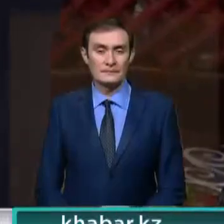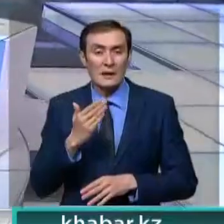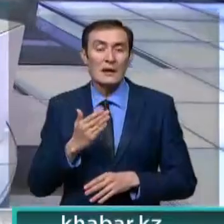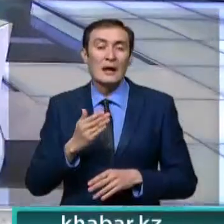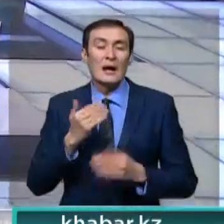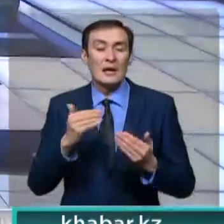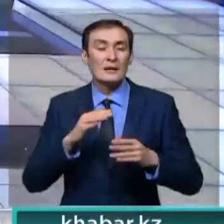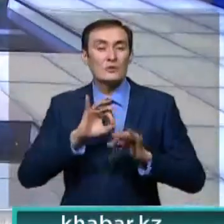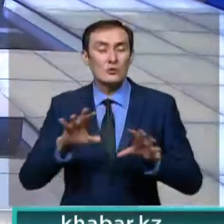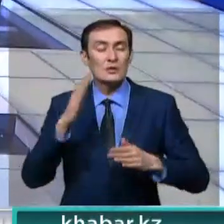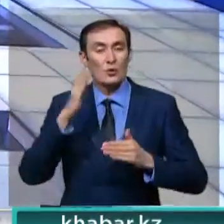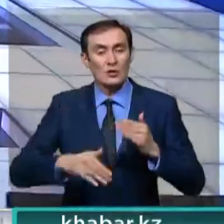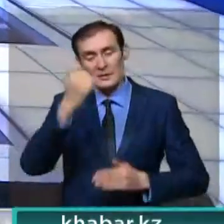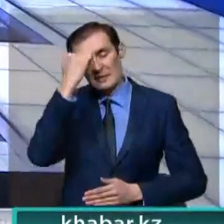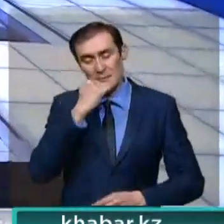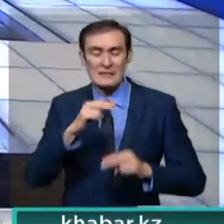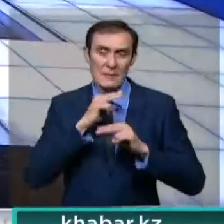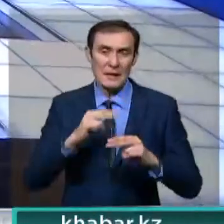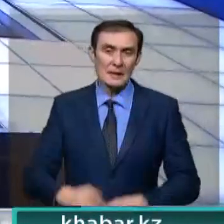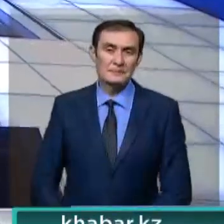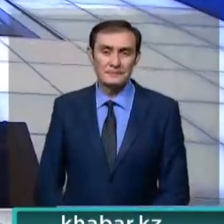дня. Всего доброго. И до встречи в эфире.